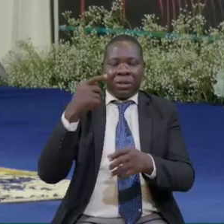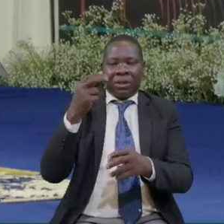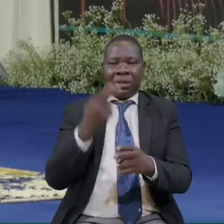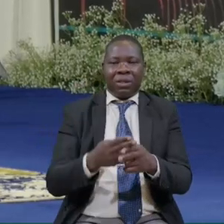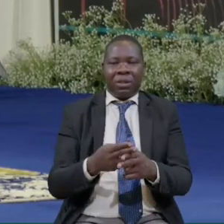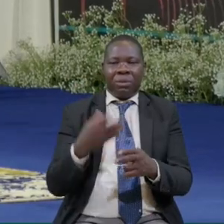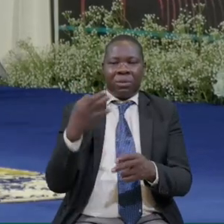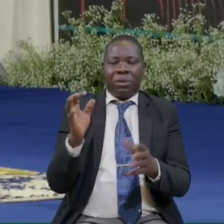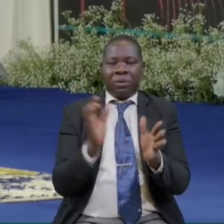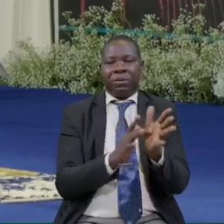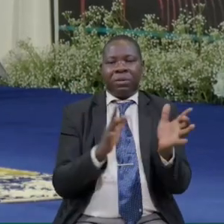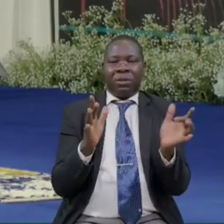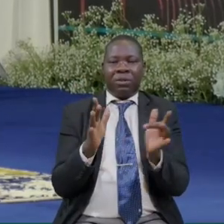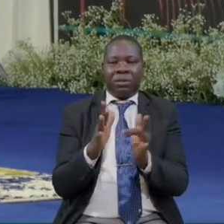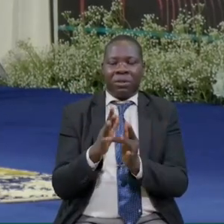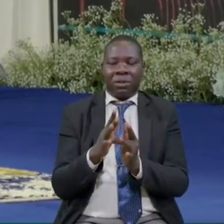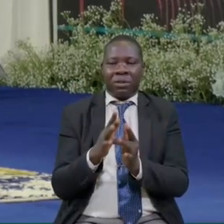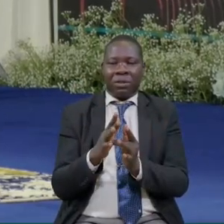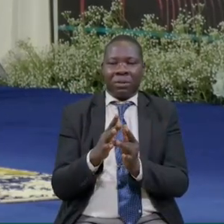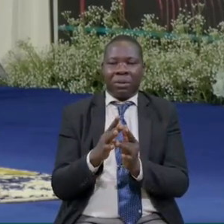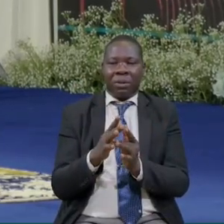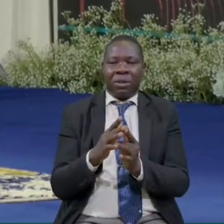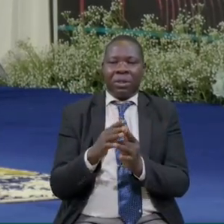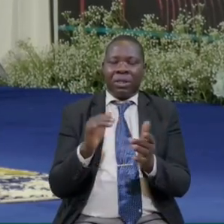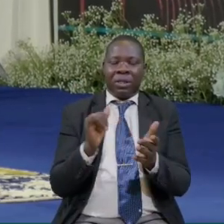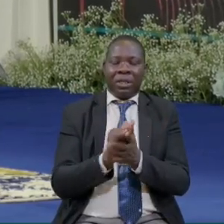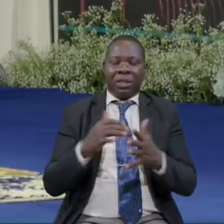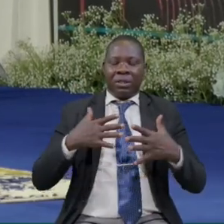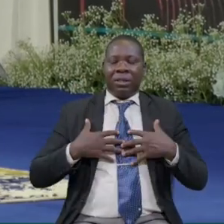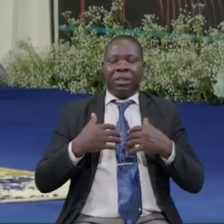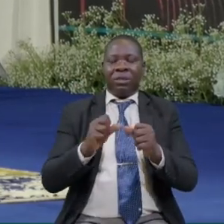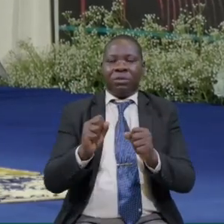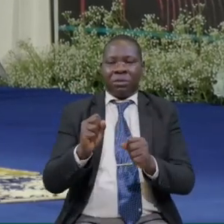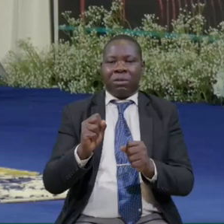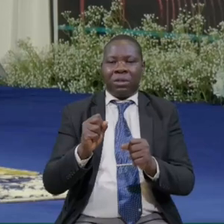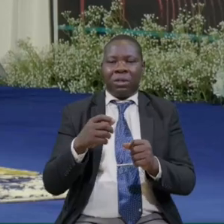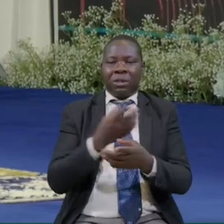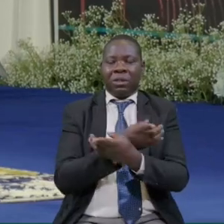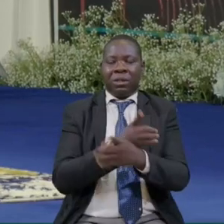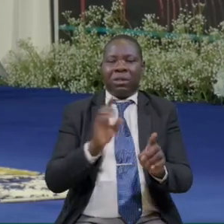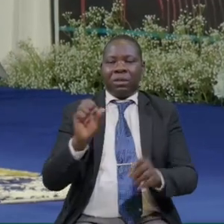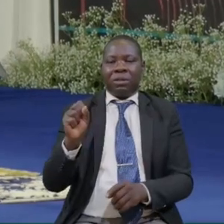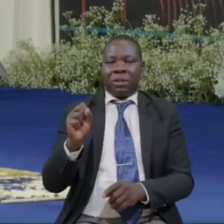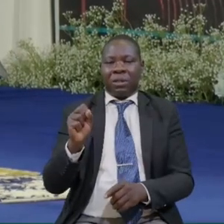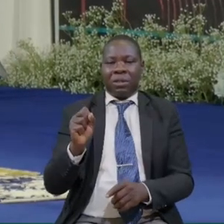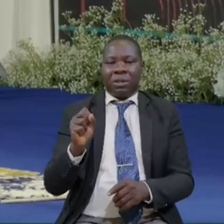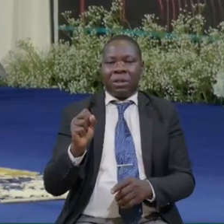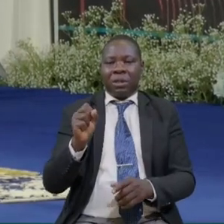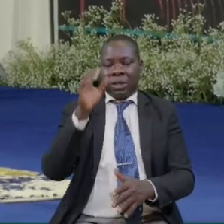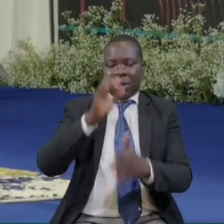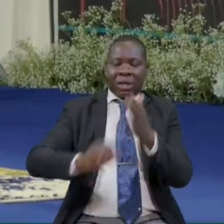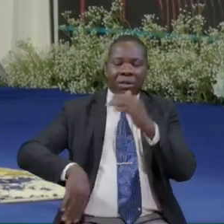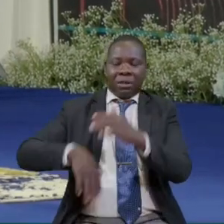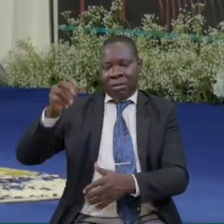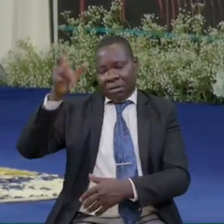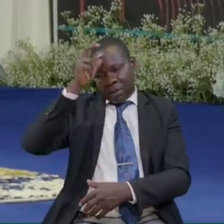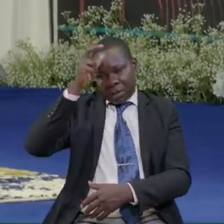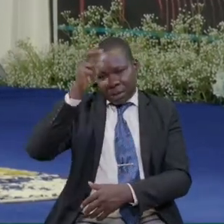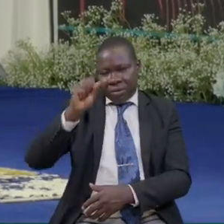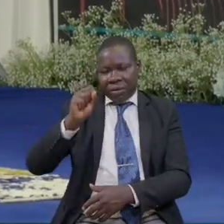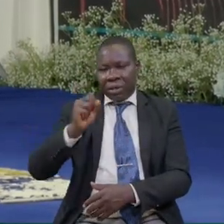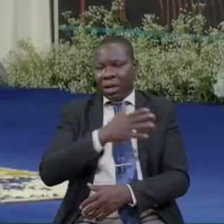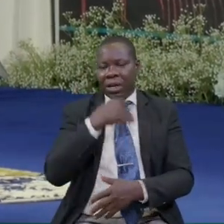C'est le nom de Jésus qui guérit, qui délivre, qui chasse les démons. Et